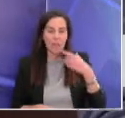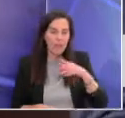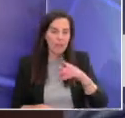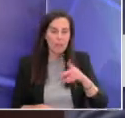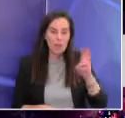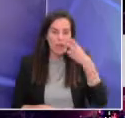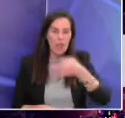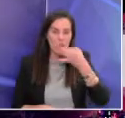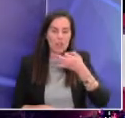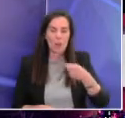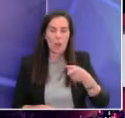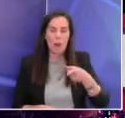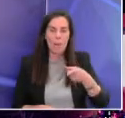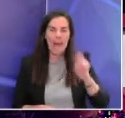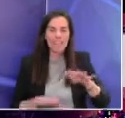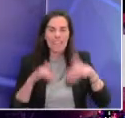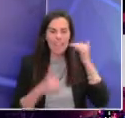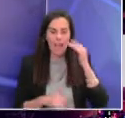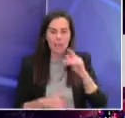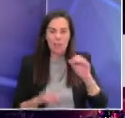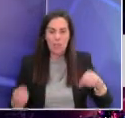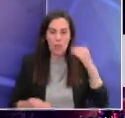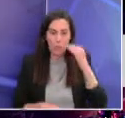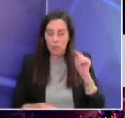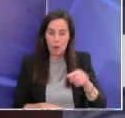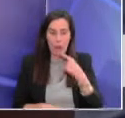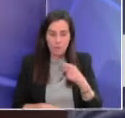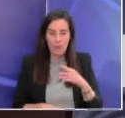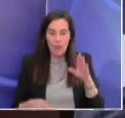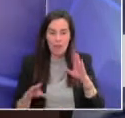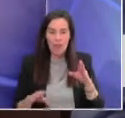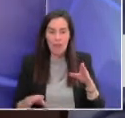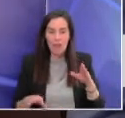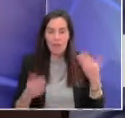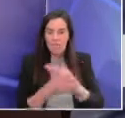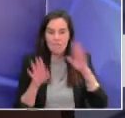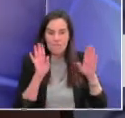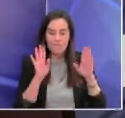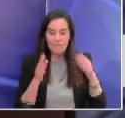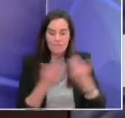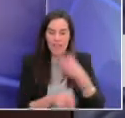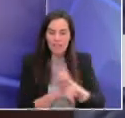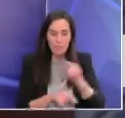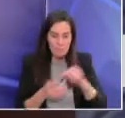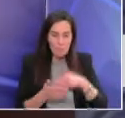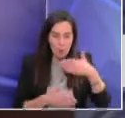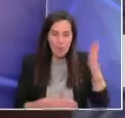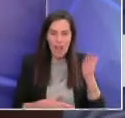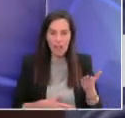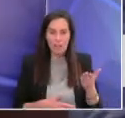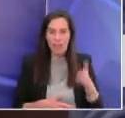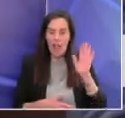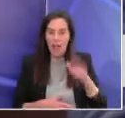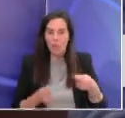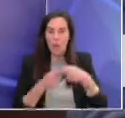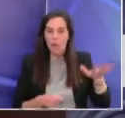בסנאט. ומפה זה נשאר זה נשאר. זה הכל. זה לא רק השימוע בסנאט, זה דונלד טראמפ, שבא ואמר, פייק ניוז, זה הכל. ומפה והלאה, אפילו